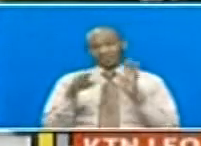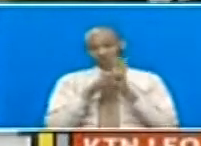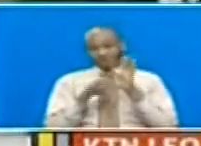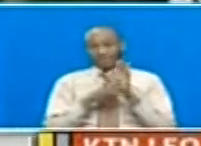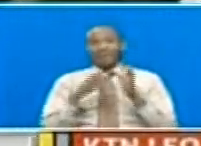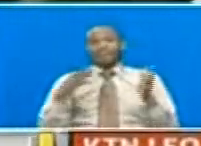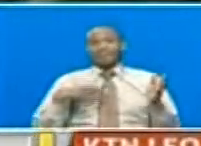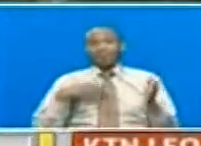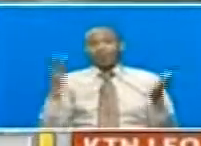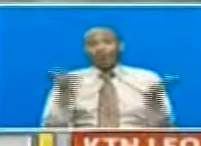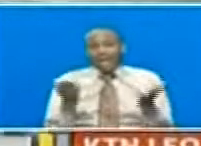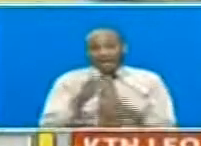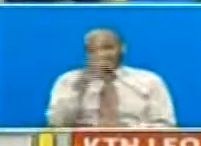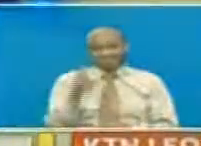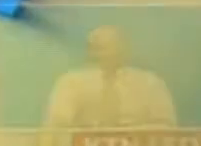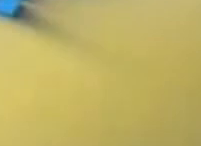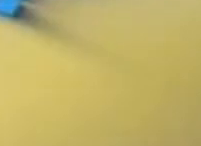ya Wako Wapi.